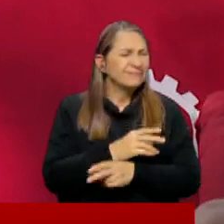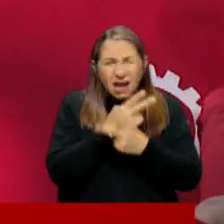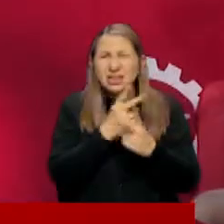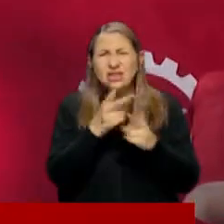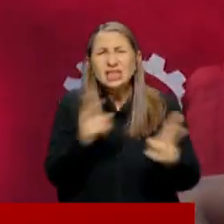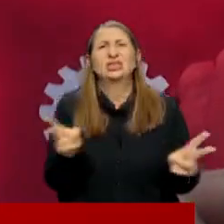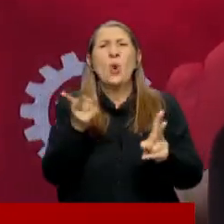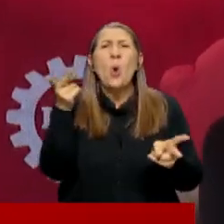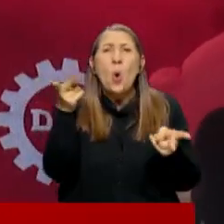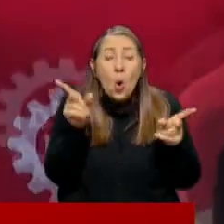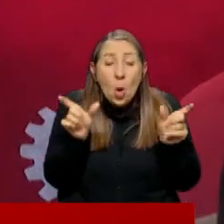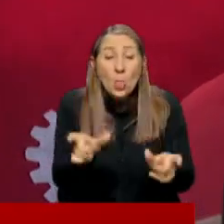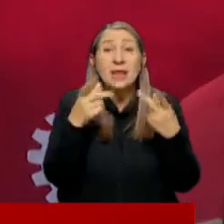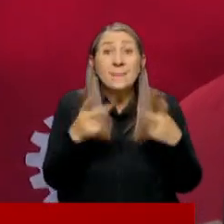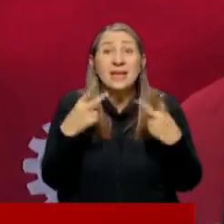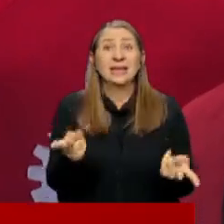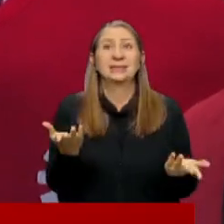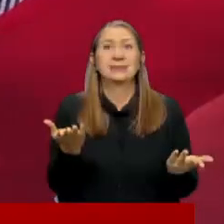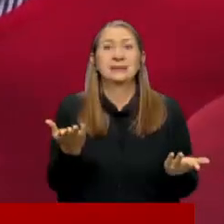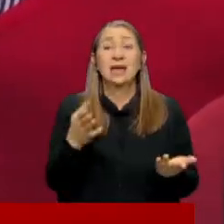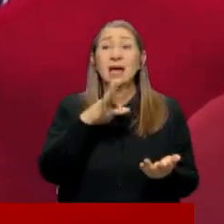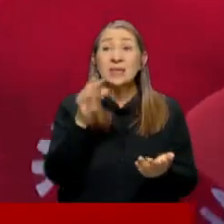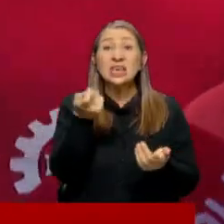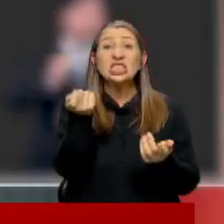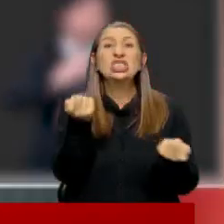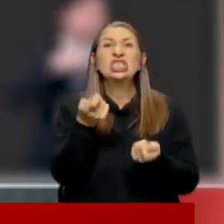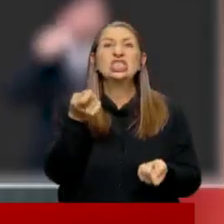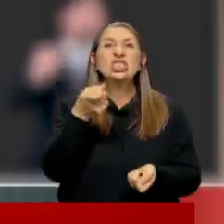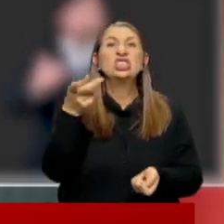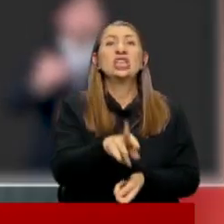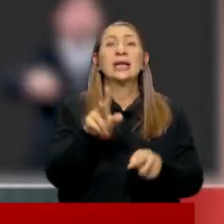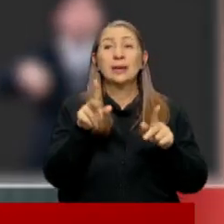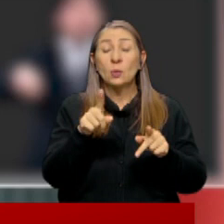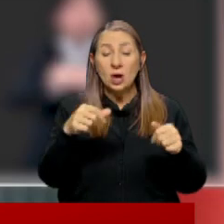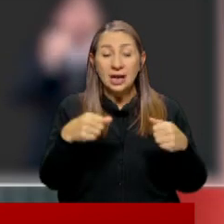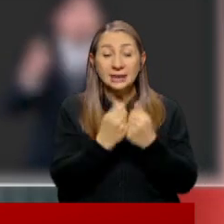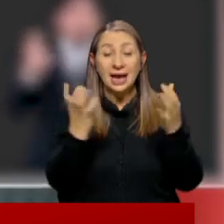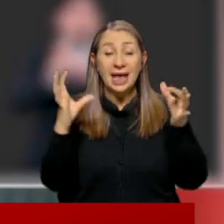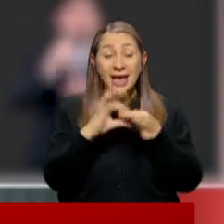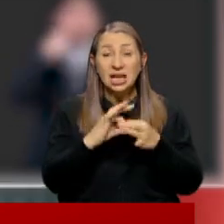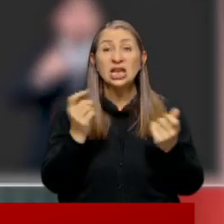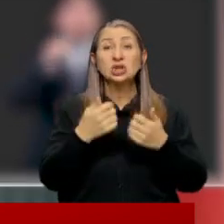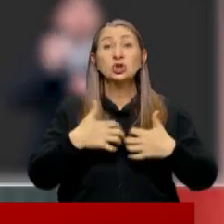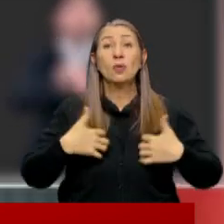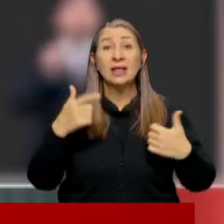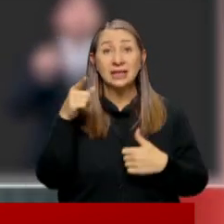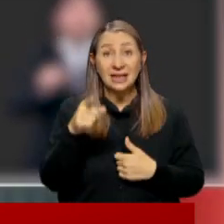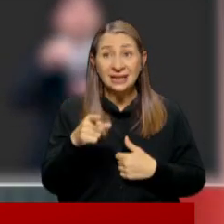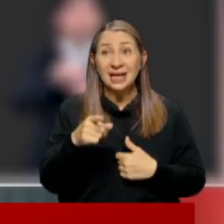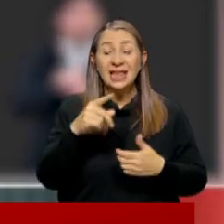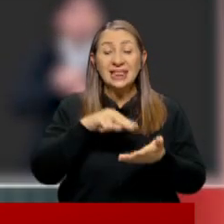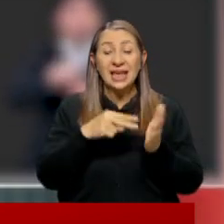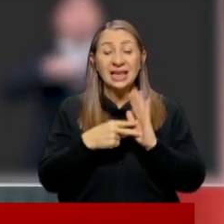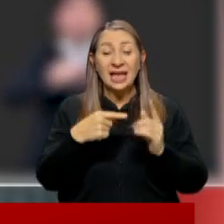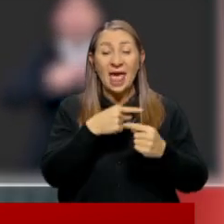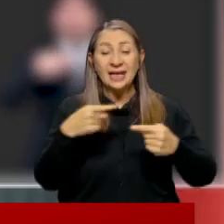önlenebilir ölümlerdir Her biri bir iş cinayetidir yaşanan kaza ile ilgili iş güvenliğinden teknik